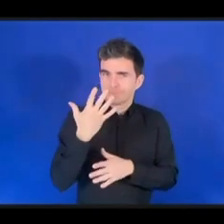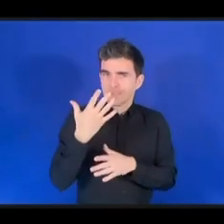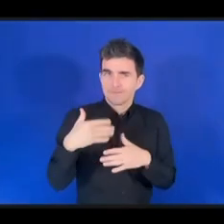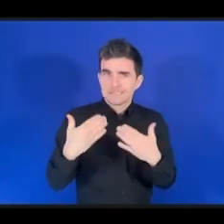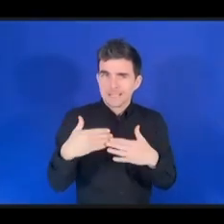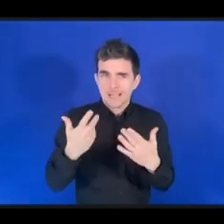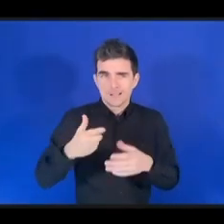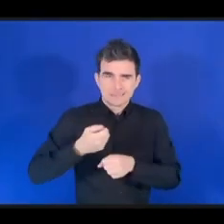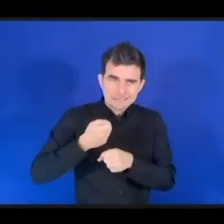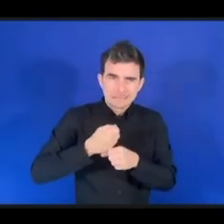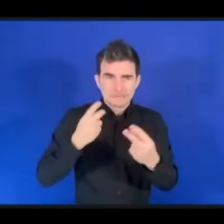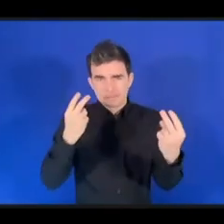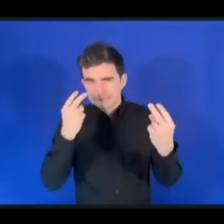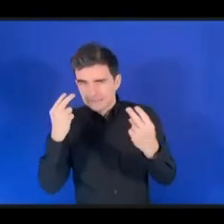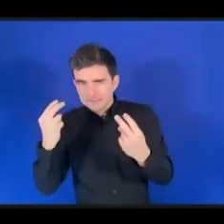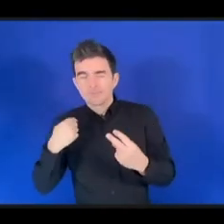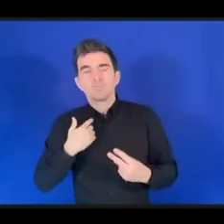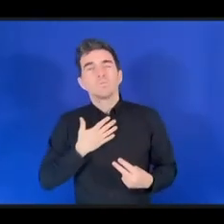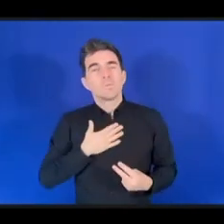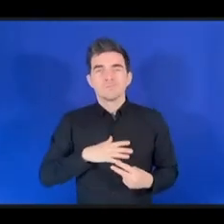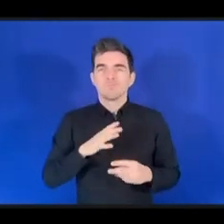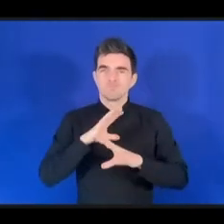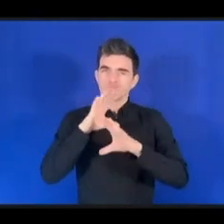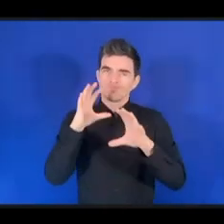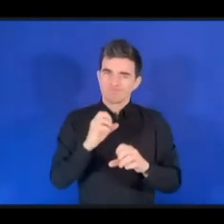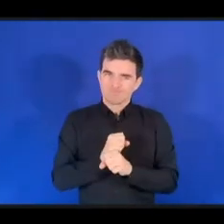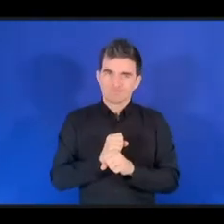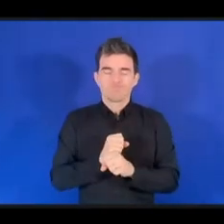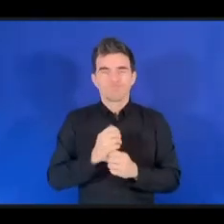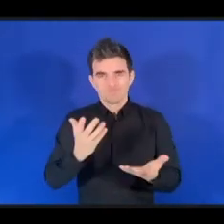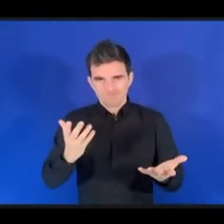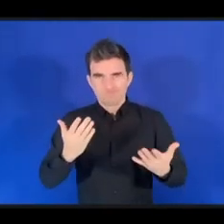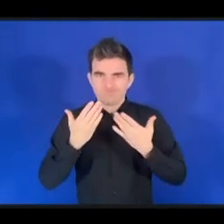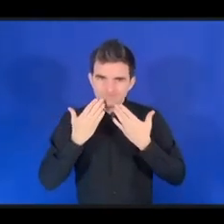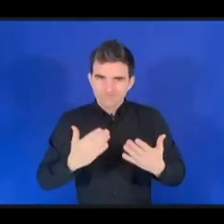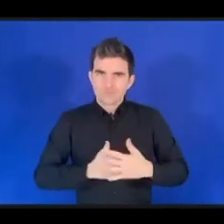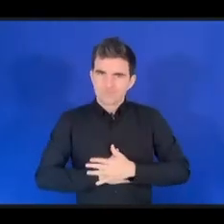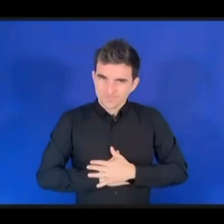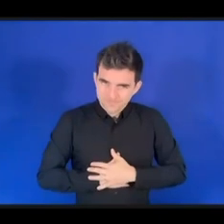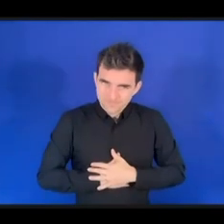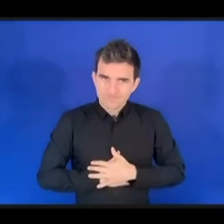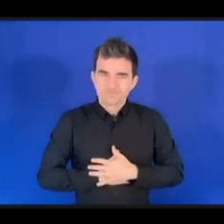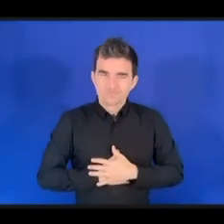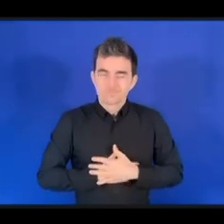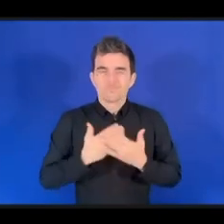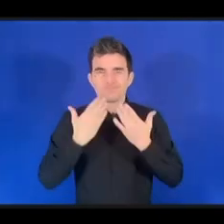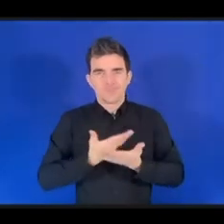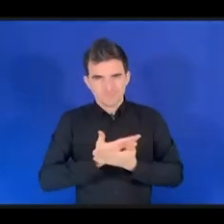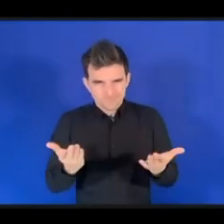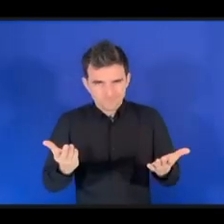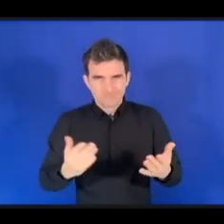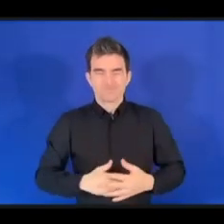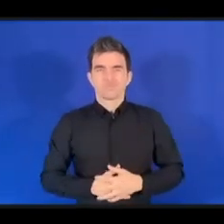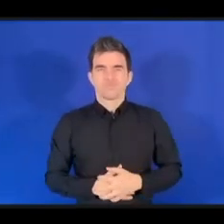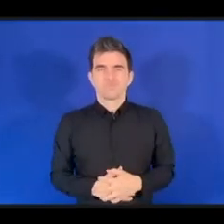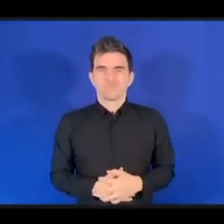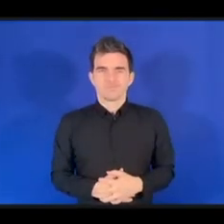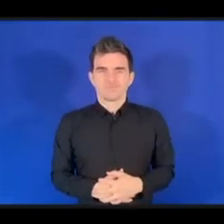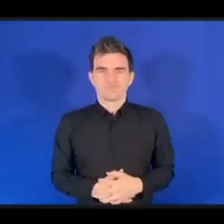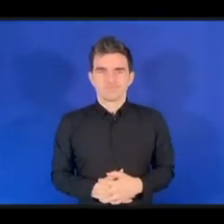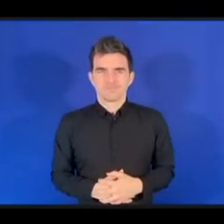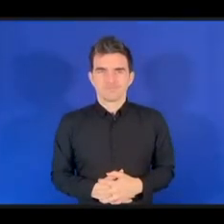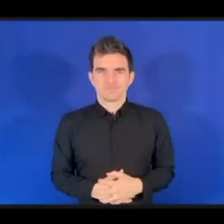我的闭幕致辞到此为止。再次衷心感谢大家，感谢渡